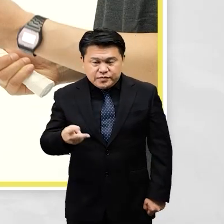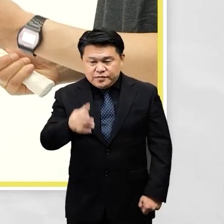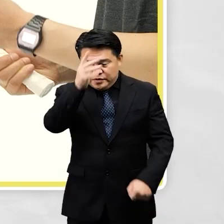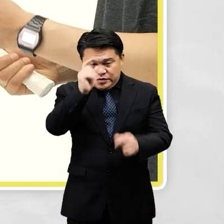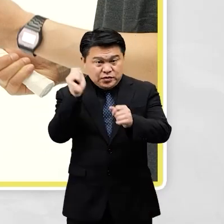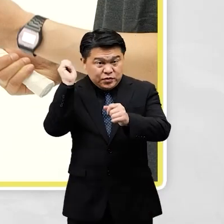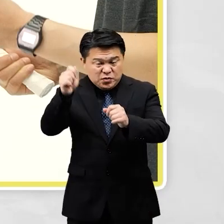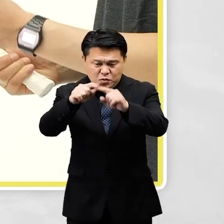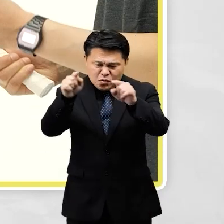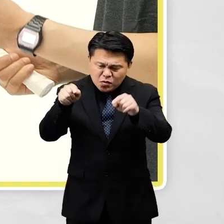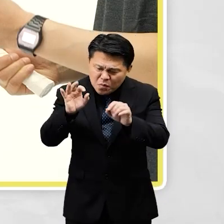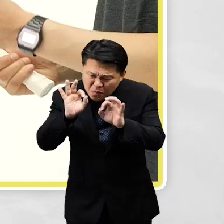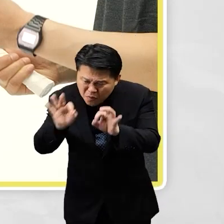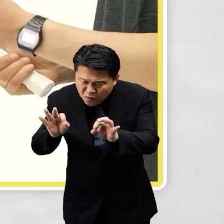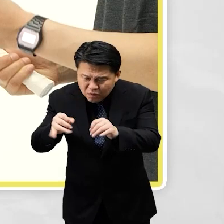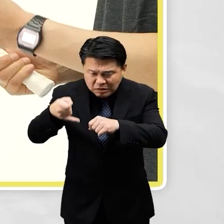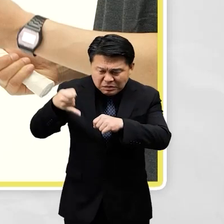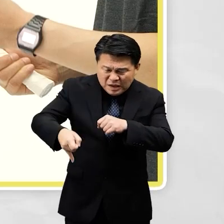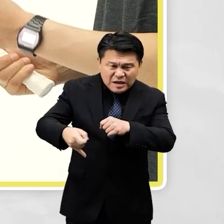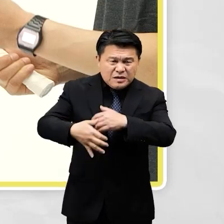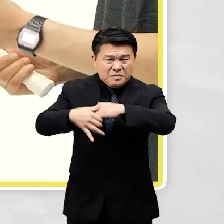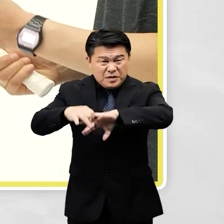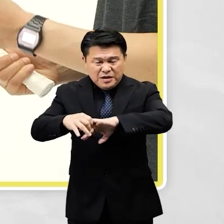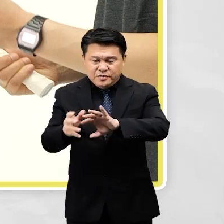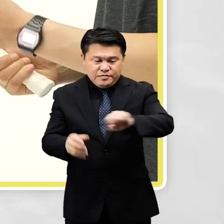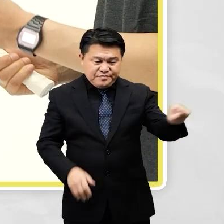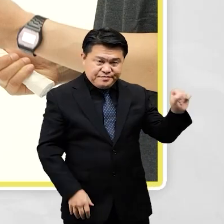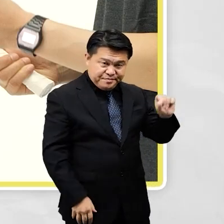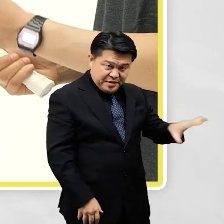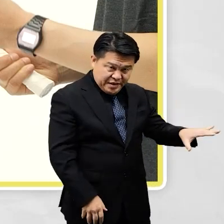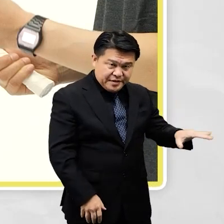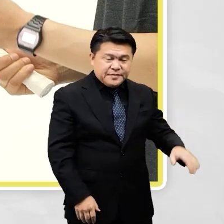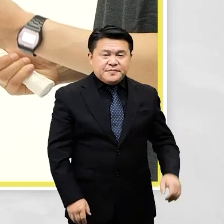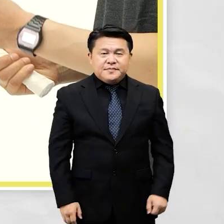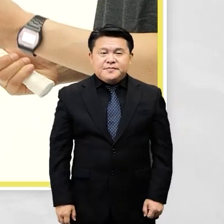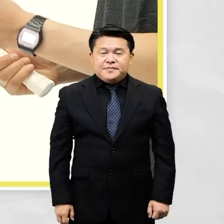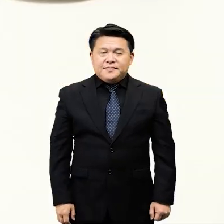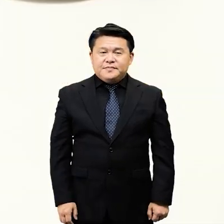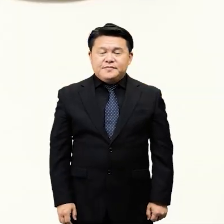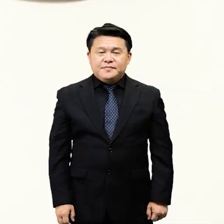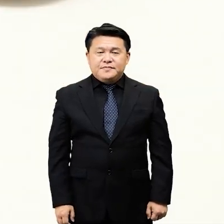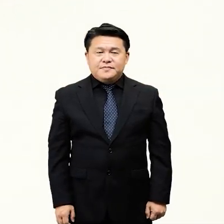셔틀콕 중 활용이 불가능한 셔틀콕은 분리하여 버릴 수 있도록 합니다.